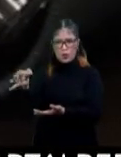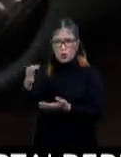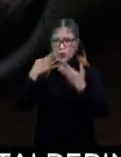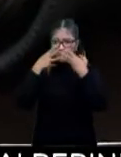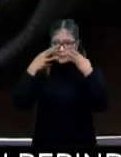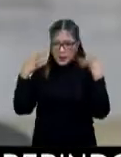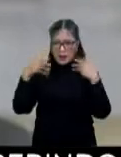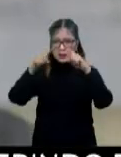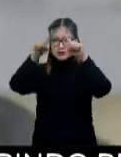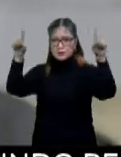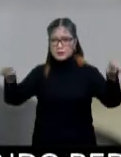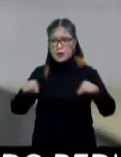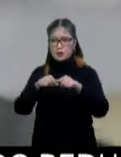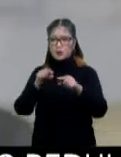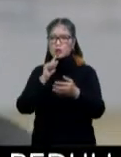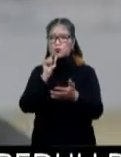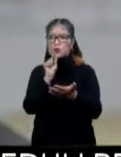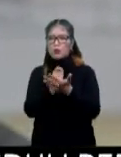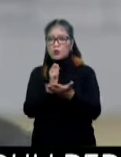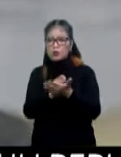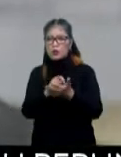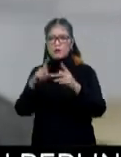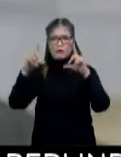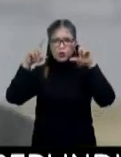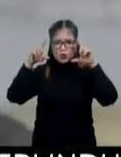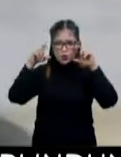adalah membuat sport untuk destinasi wisata halal